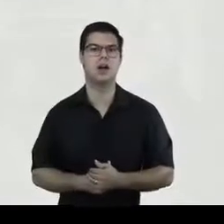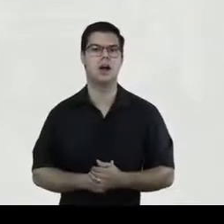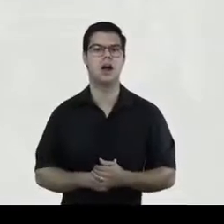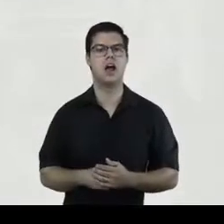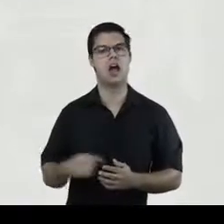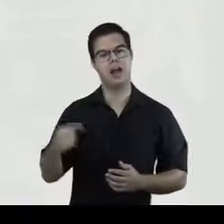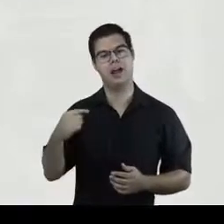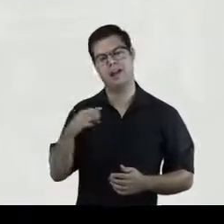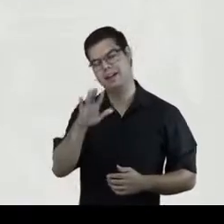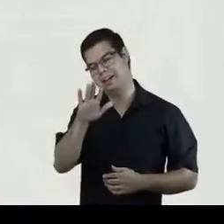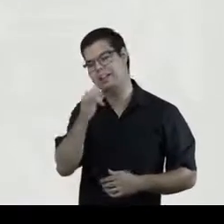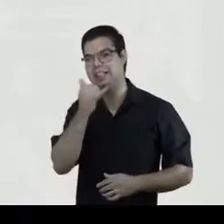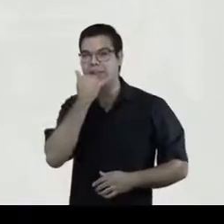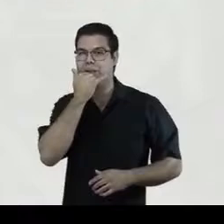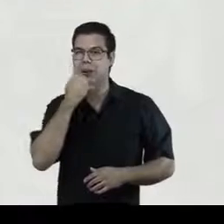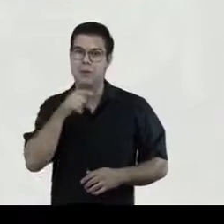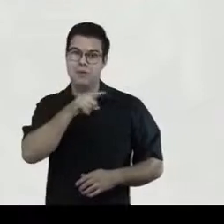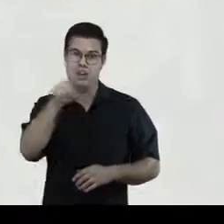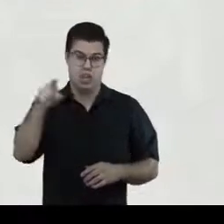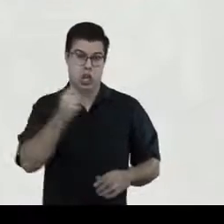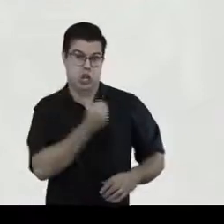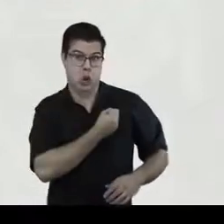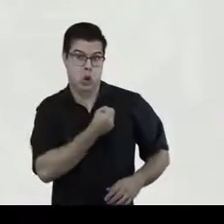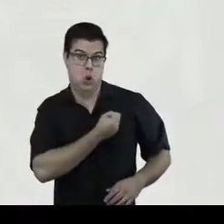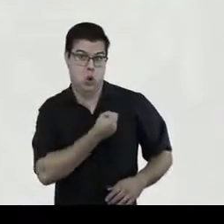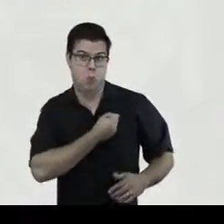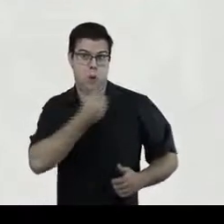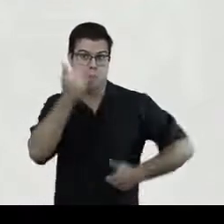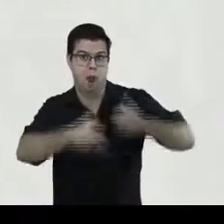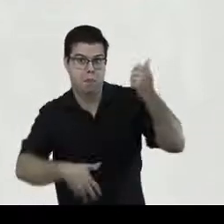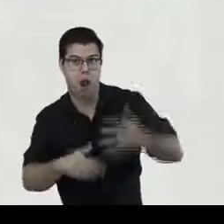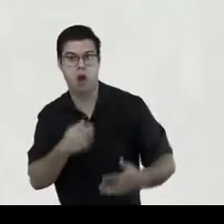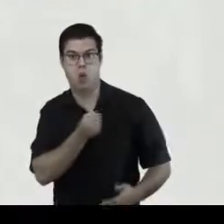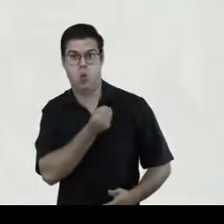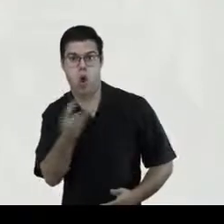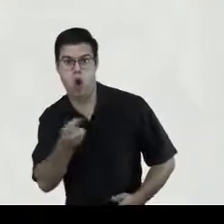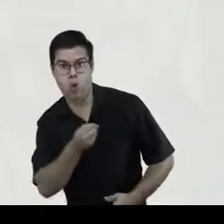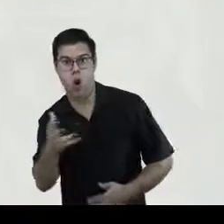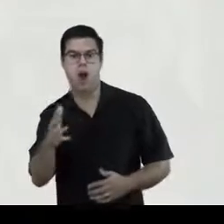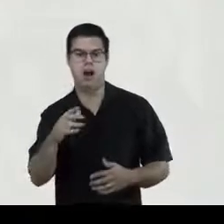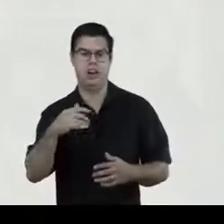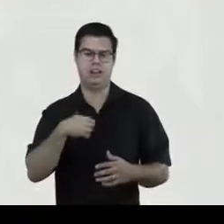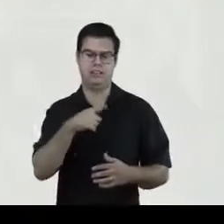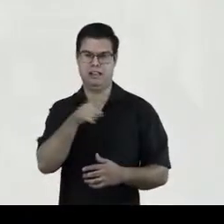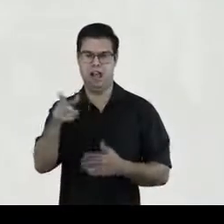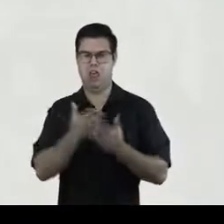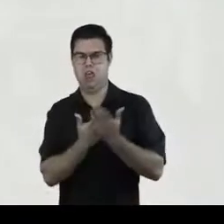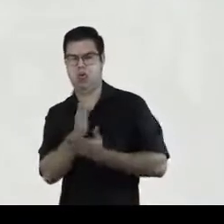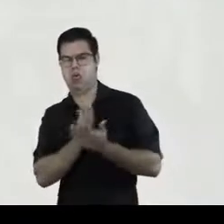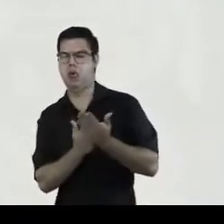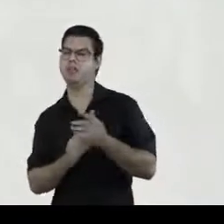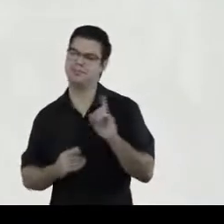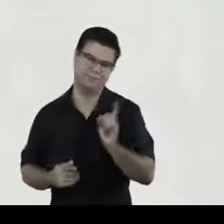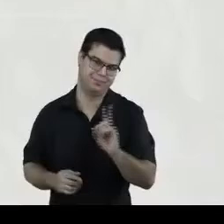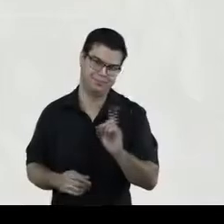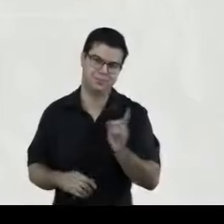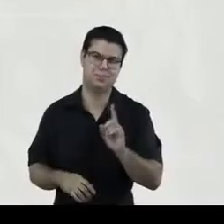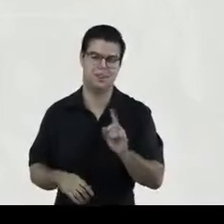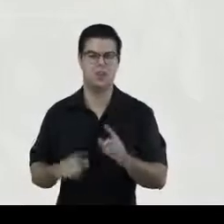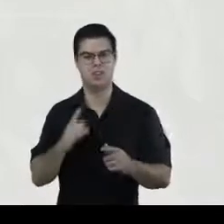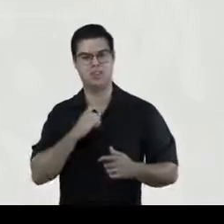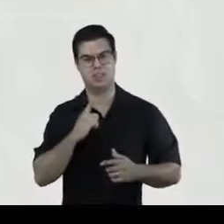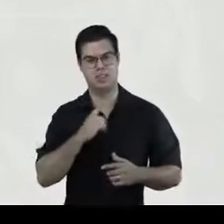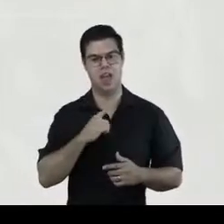relativ groben Ebene funktioniert das sehr, sehr gut. Das heißt, wir haben über alle Schriftarten im Schnitt eine